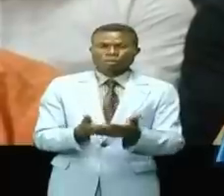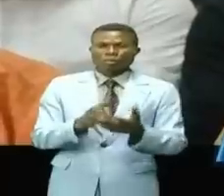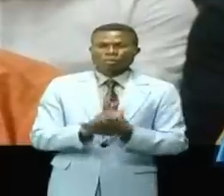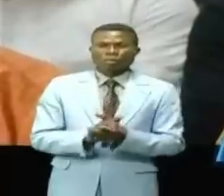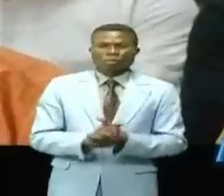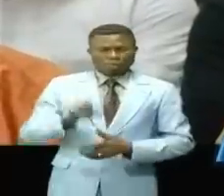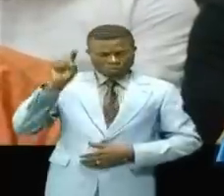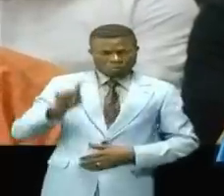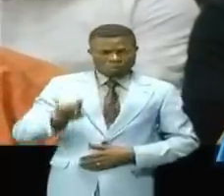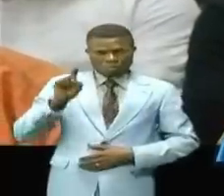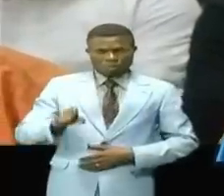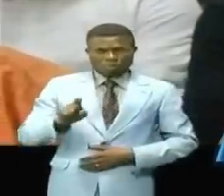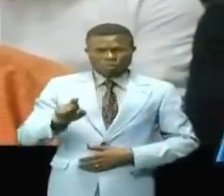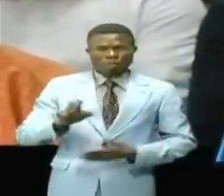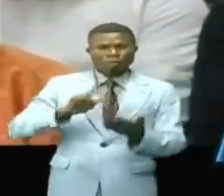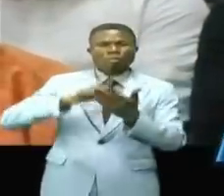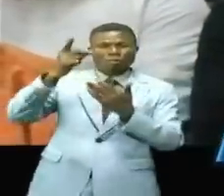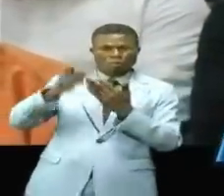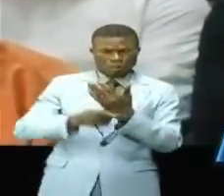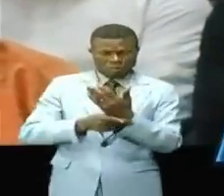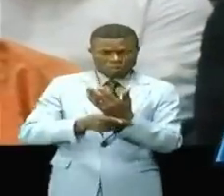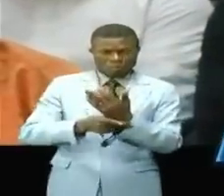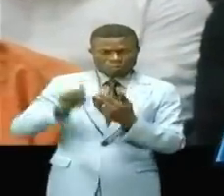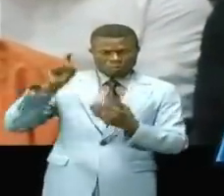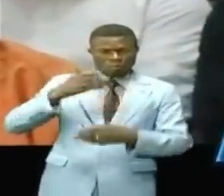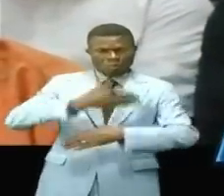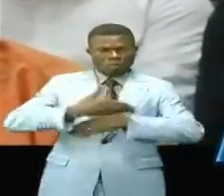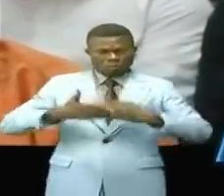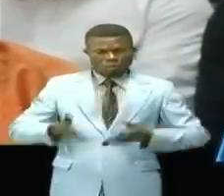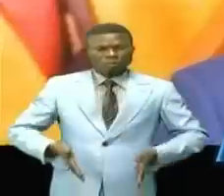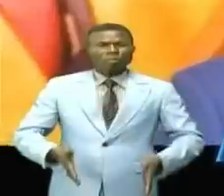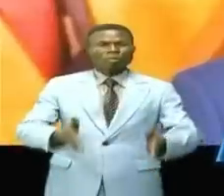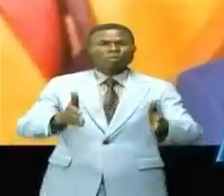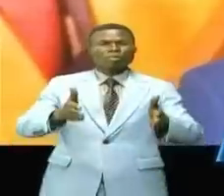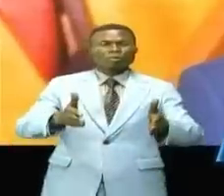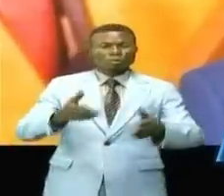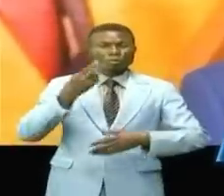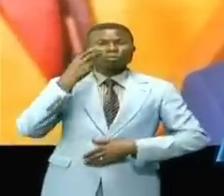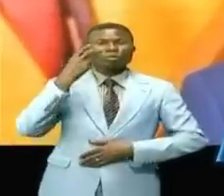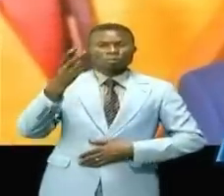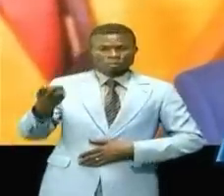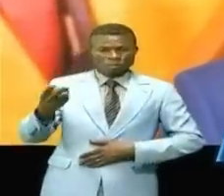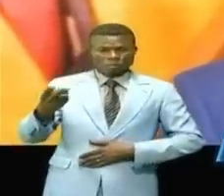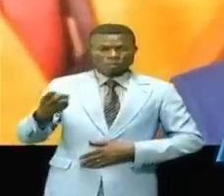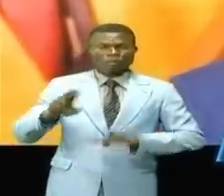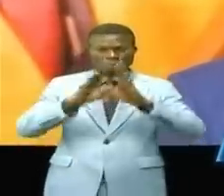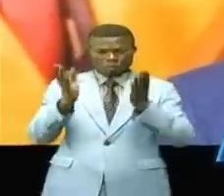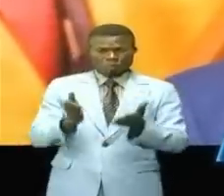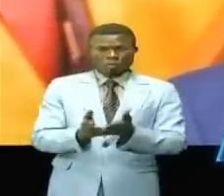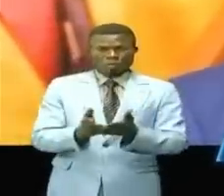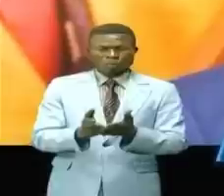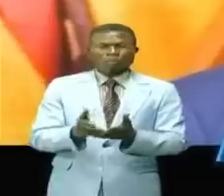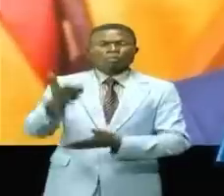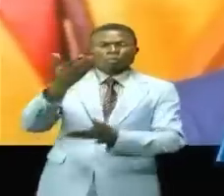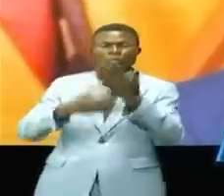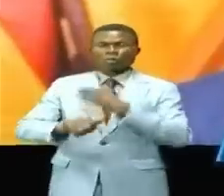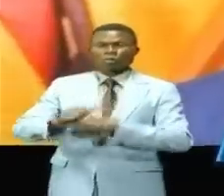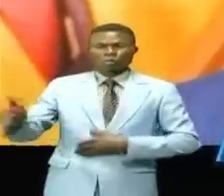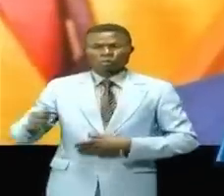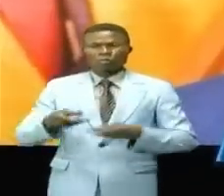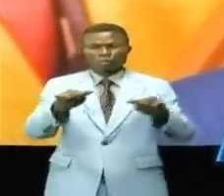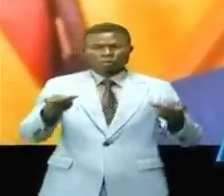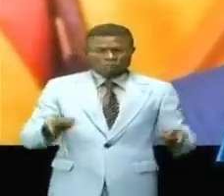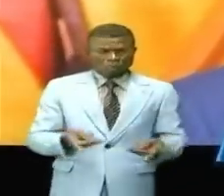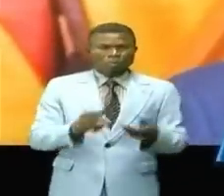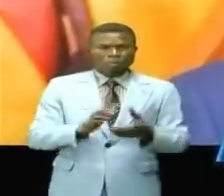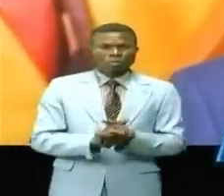exceptionnelle. Il faut un plan. Là où on ne peut pas construire les routes, les voies ferrées ou les routes à relève, là où les